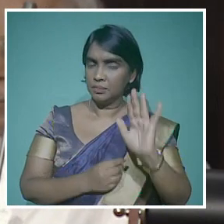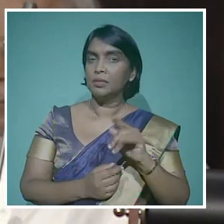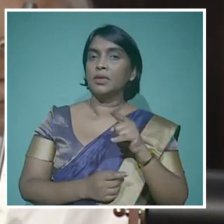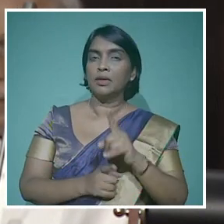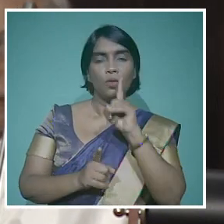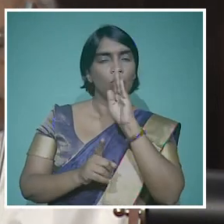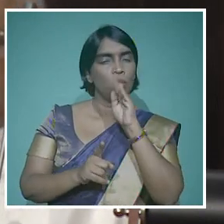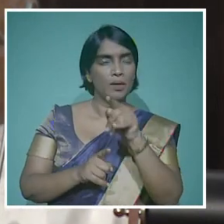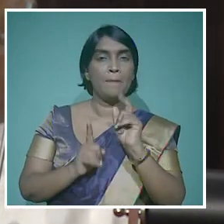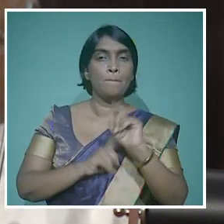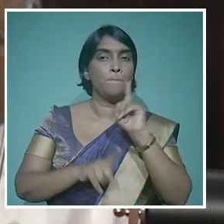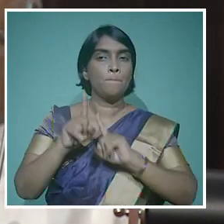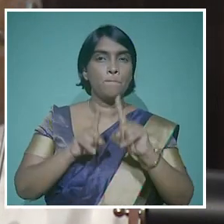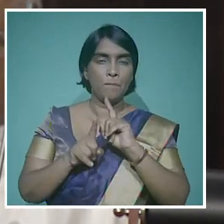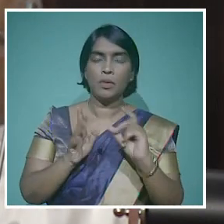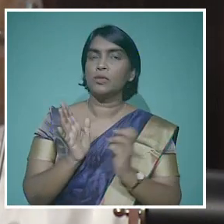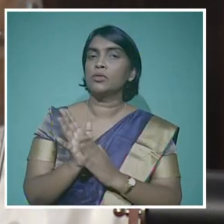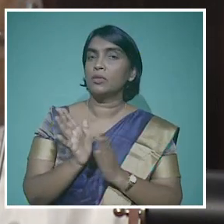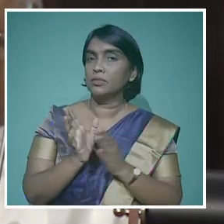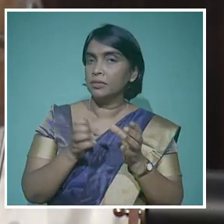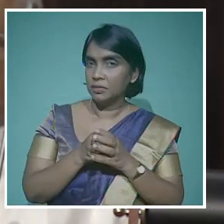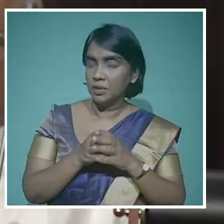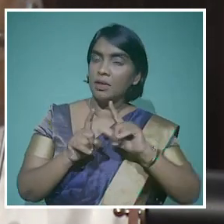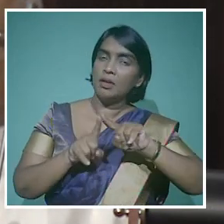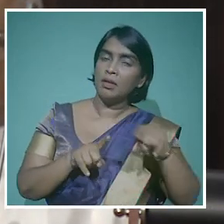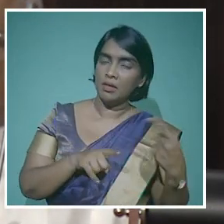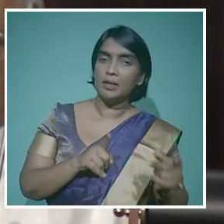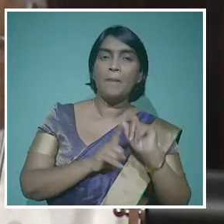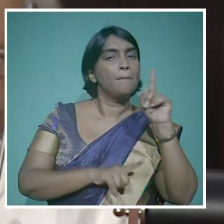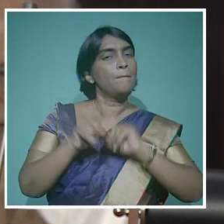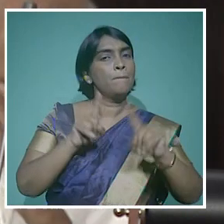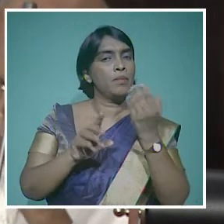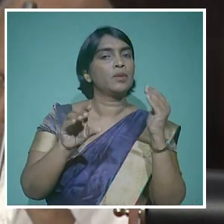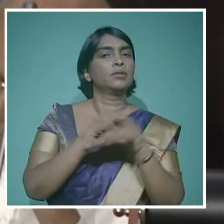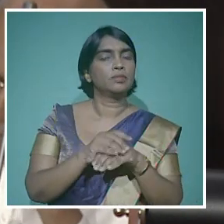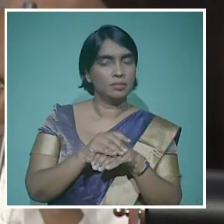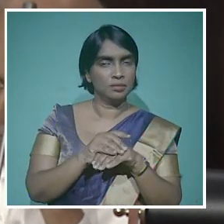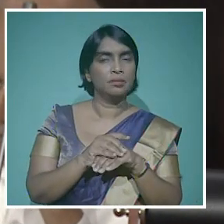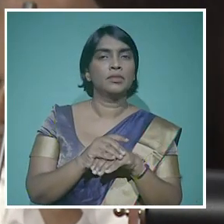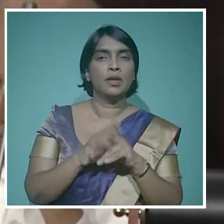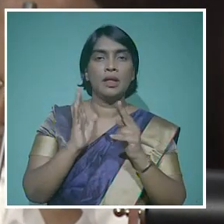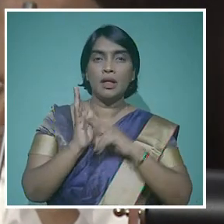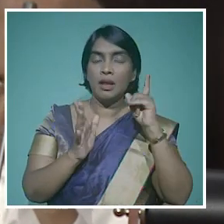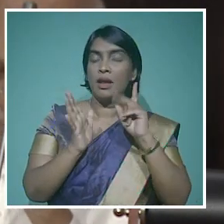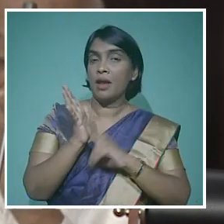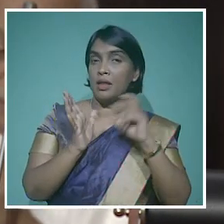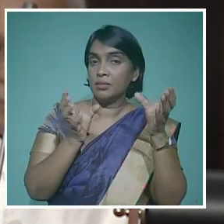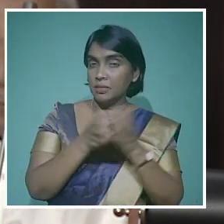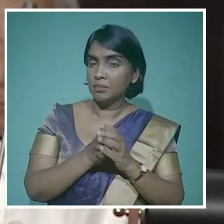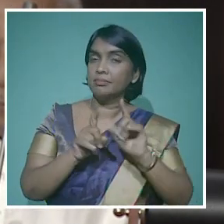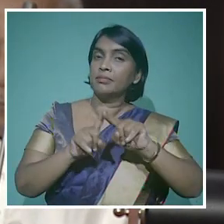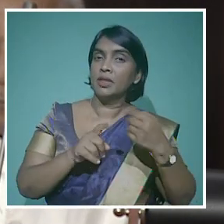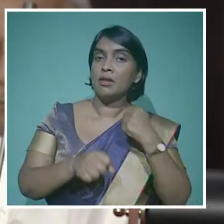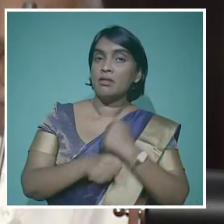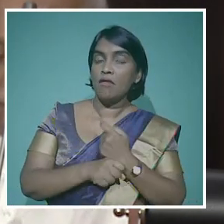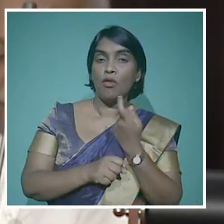එක පැත්තමකින් පාර්ලිමේන්තු ආංශික කාරක සභාව, අනෙක් පැත්තෙන් පාර්ලිමේන්තුව නියෝජනය කරන ජාතික සභාව, ඊට අමතරව